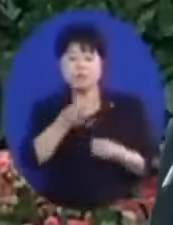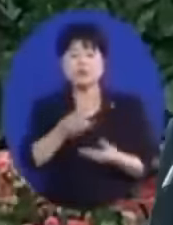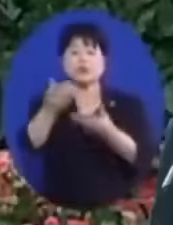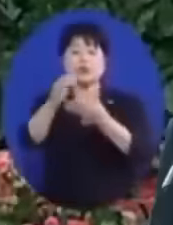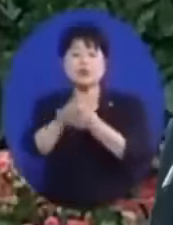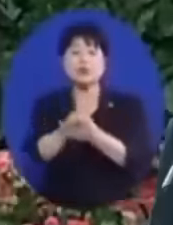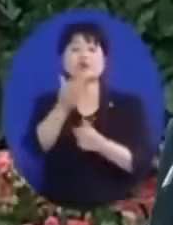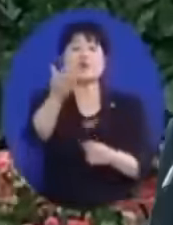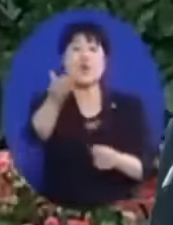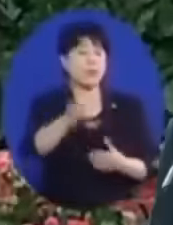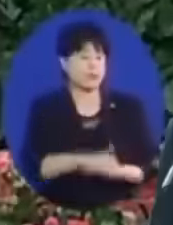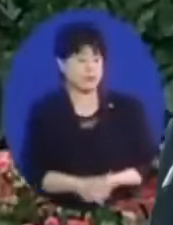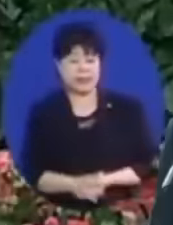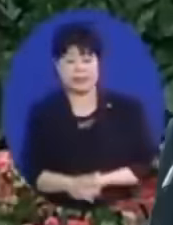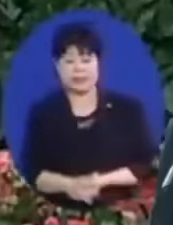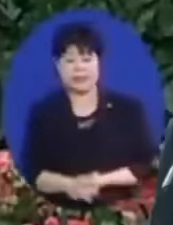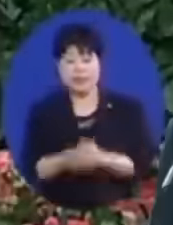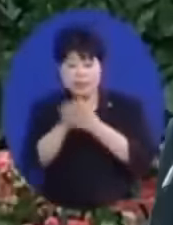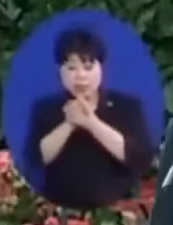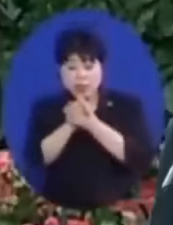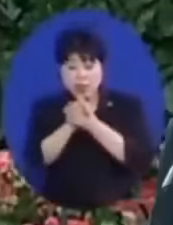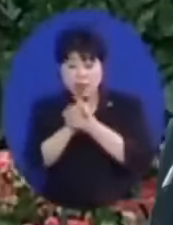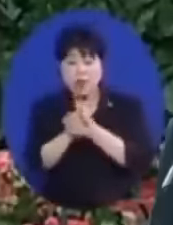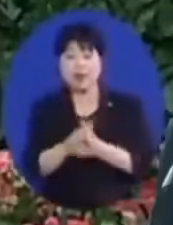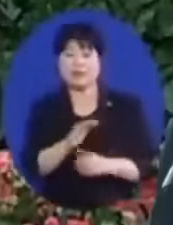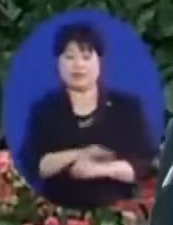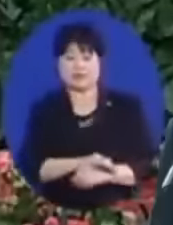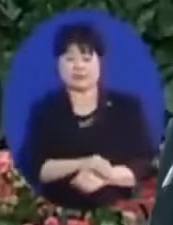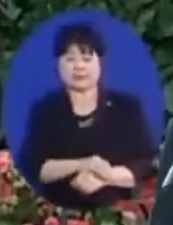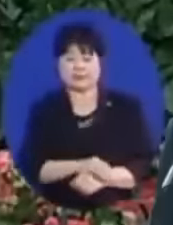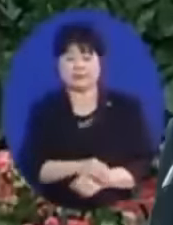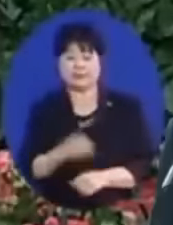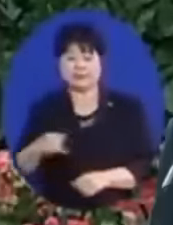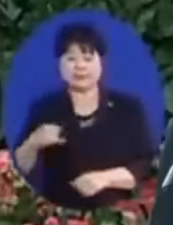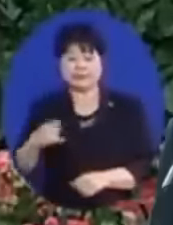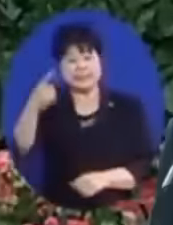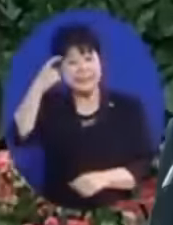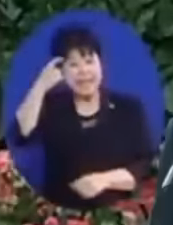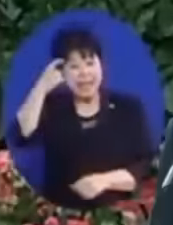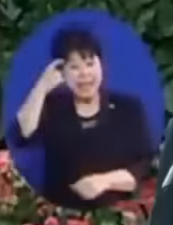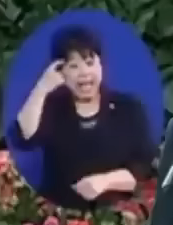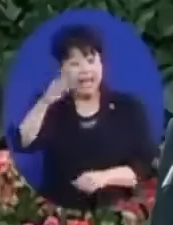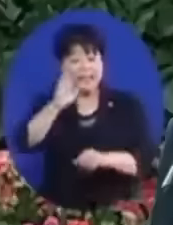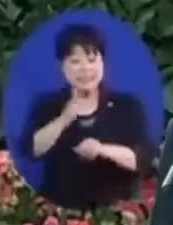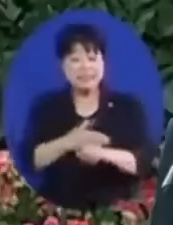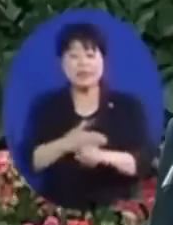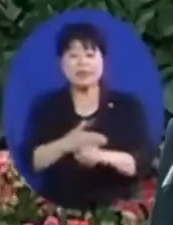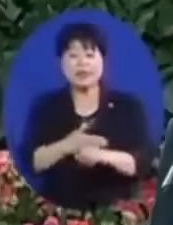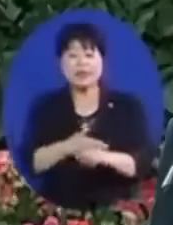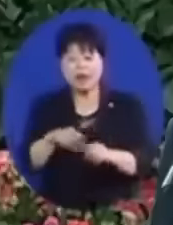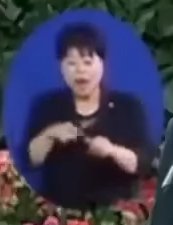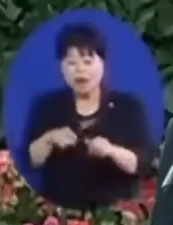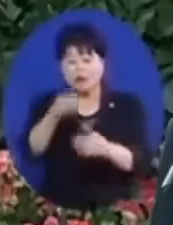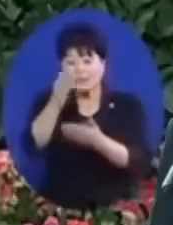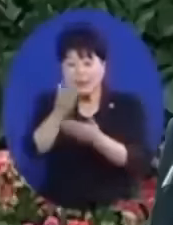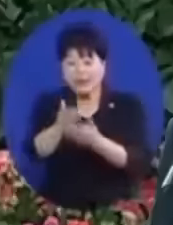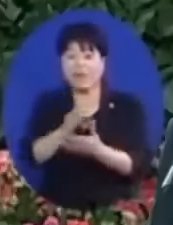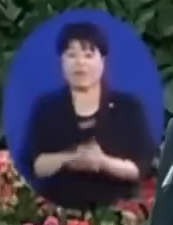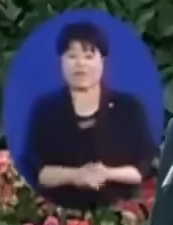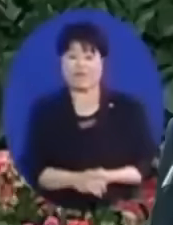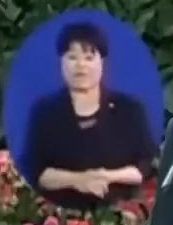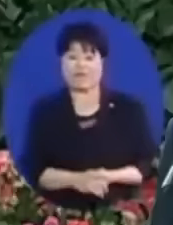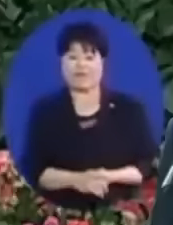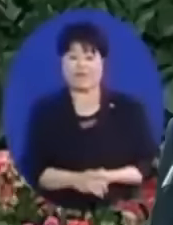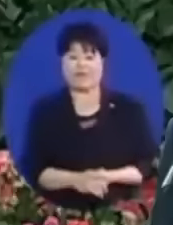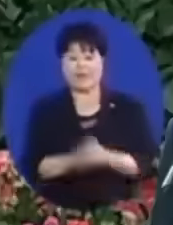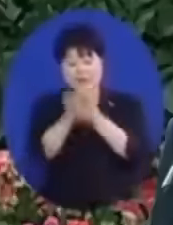기도를 해주라는 것입니다. 그런데 기도를 하면서 평소에 자식에 대해 갖고 있던 생각이나 잘못된 점을 가르치려고 하지 말라는